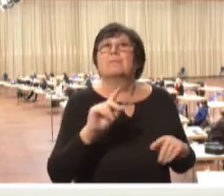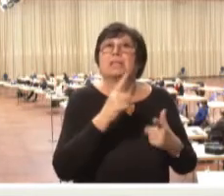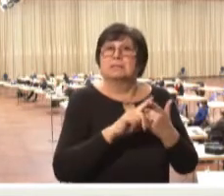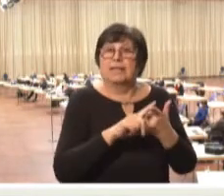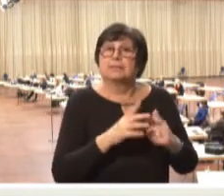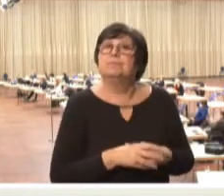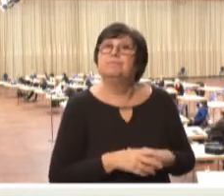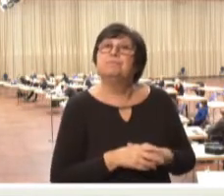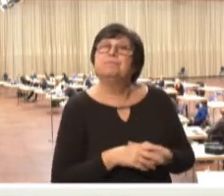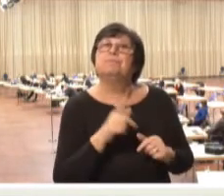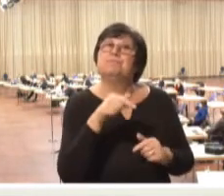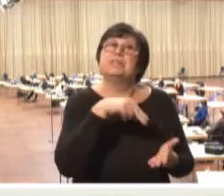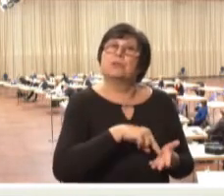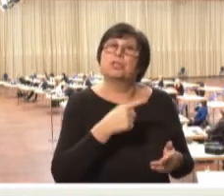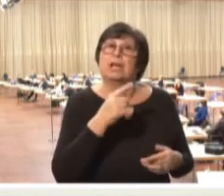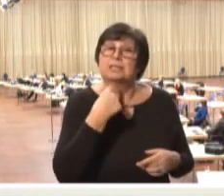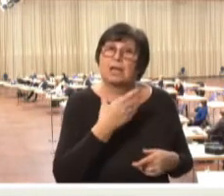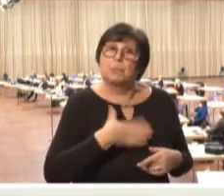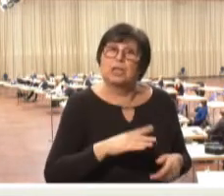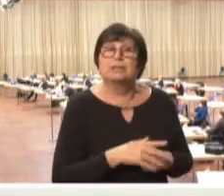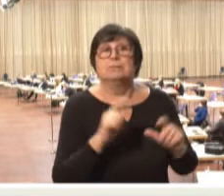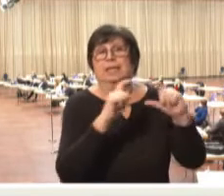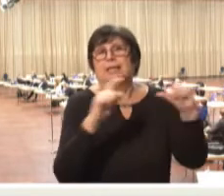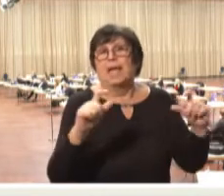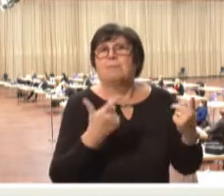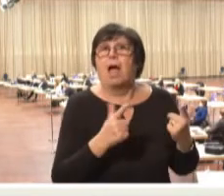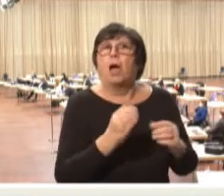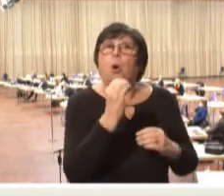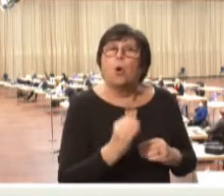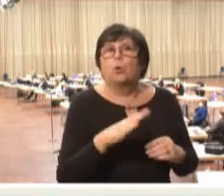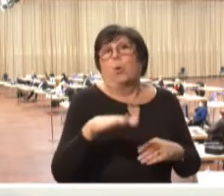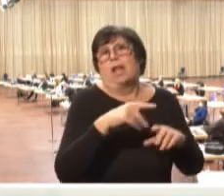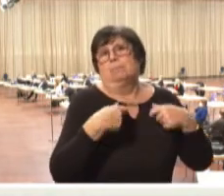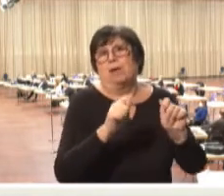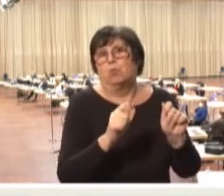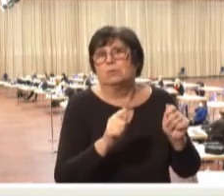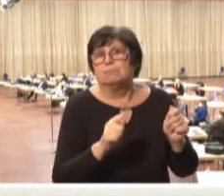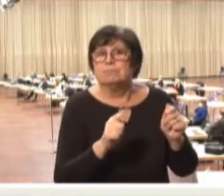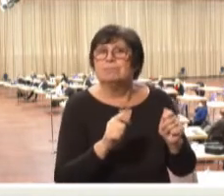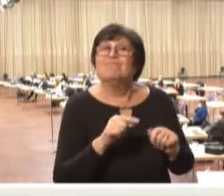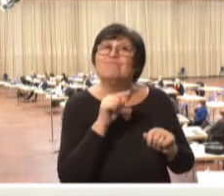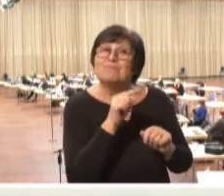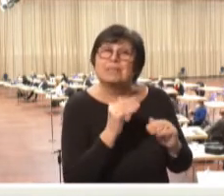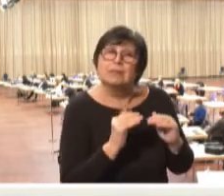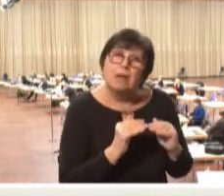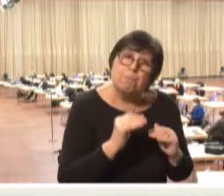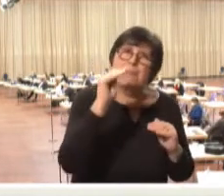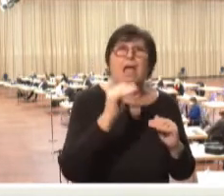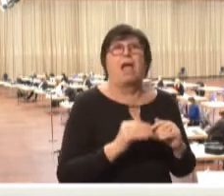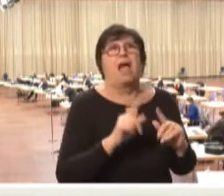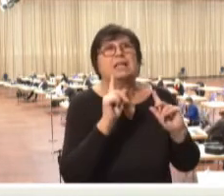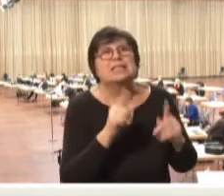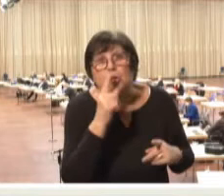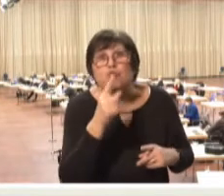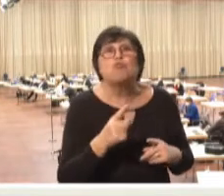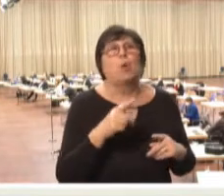zweites, das ich an dieser Stelle sagen möchte, ist das Thema des Ökolandbaus. Das ist mehr als nur Klischee, weil